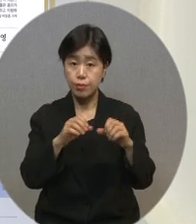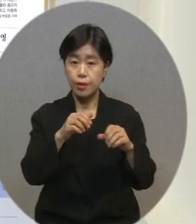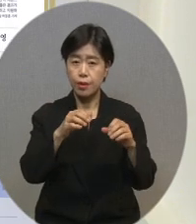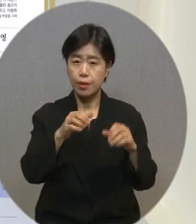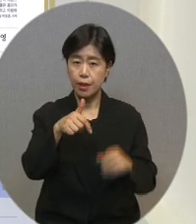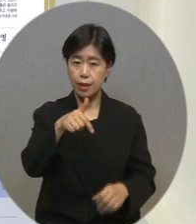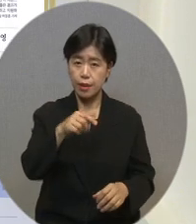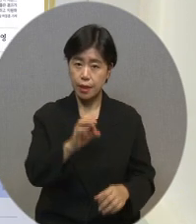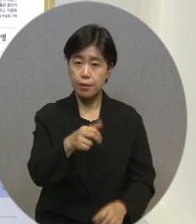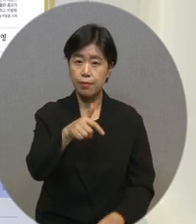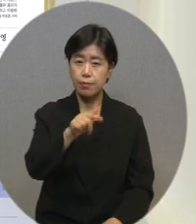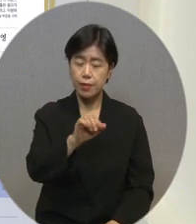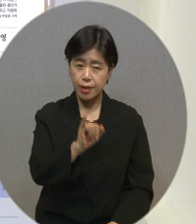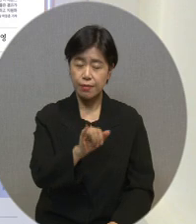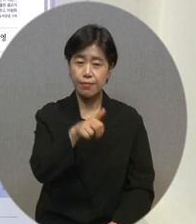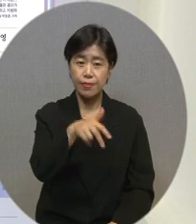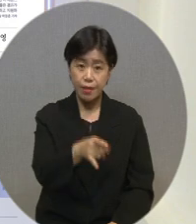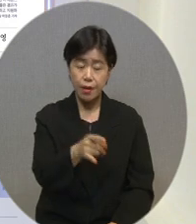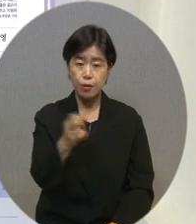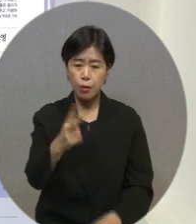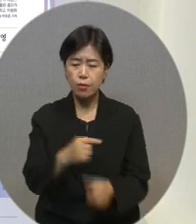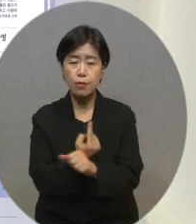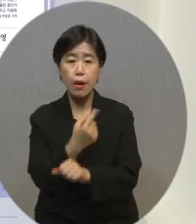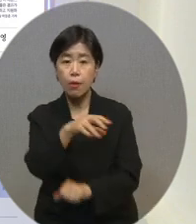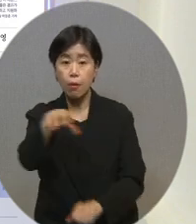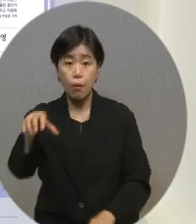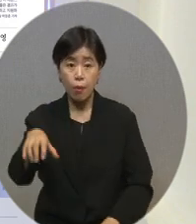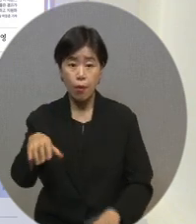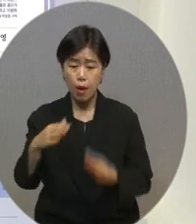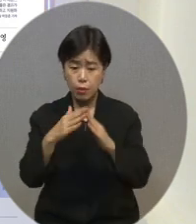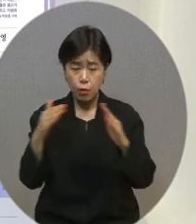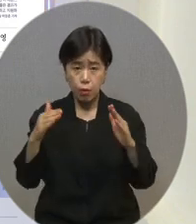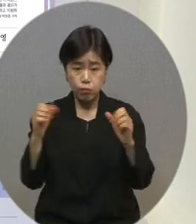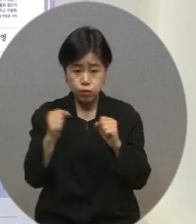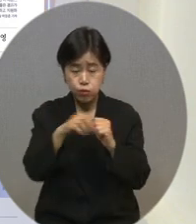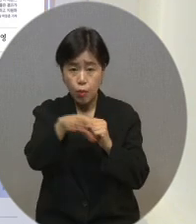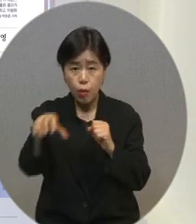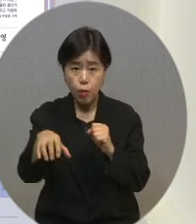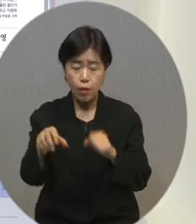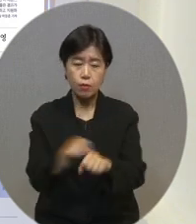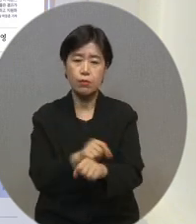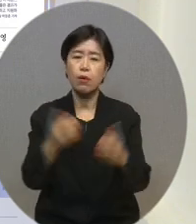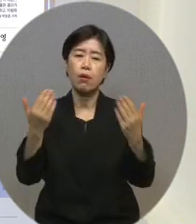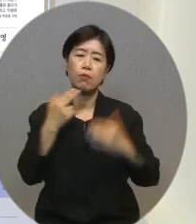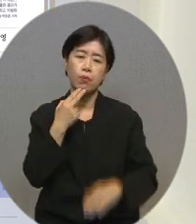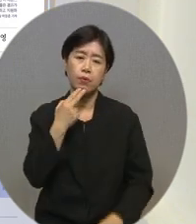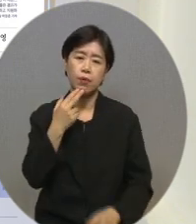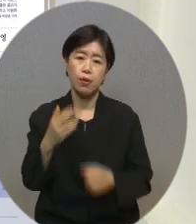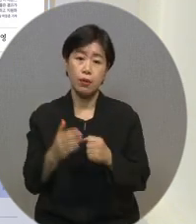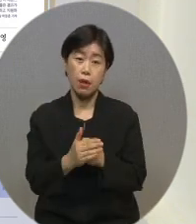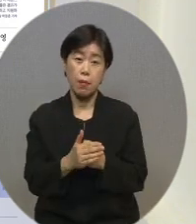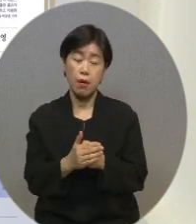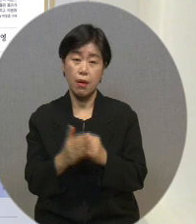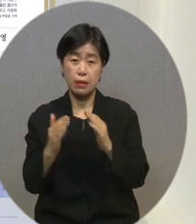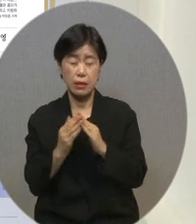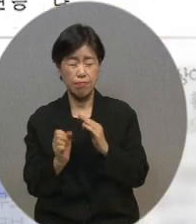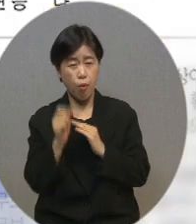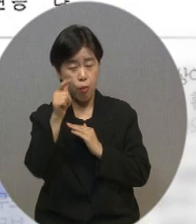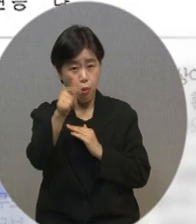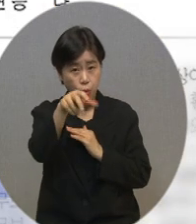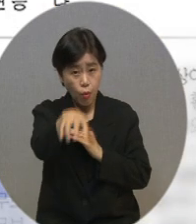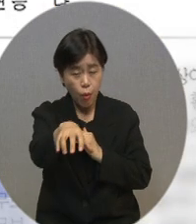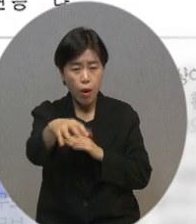부등 전북지역 서부에는 학교가 없어서 그동안 장애학생들이 장거리 통학을 할 수밖에